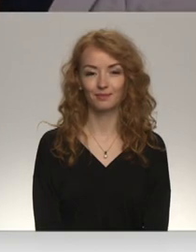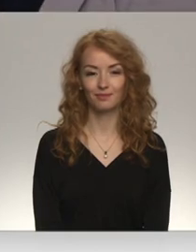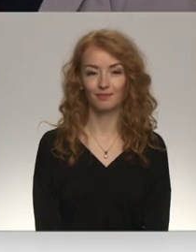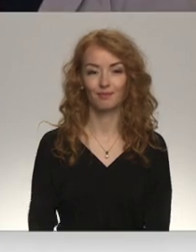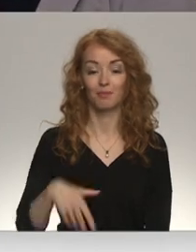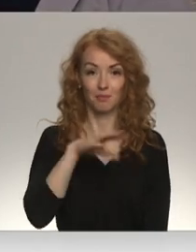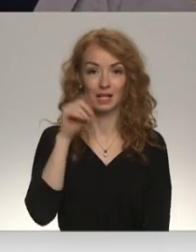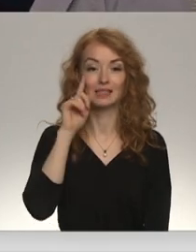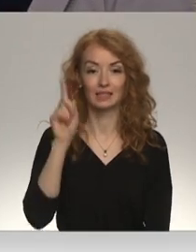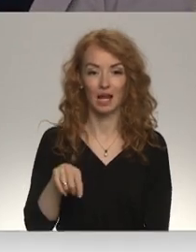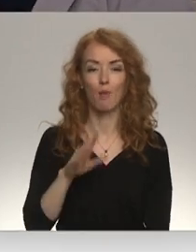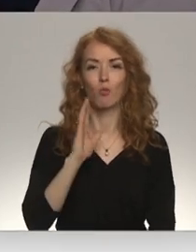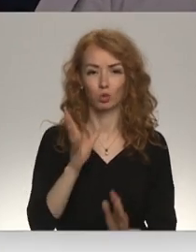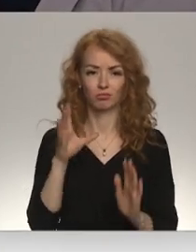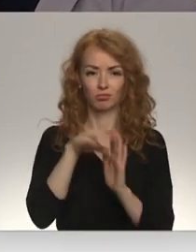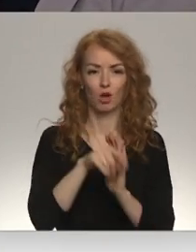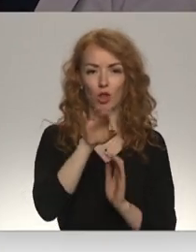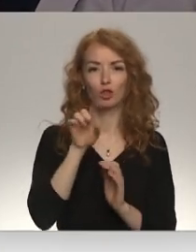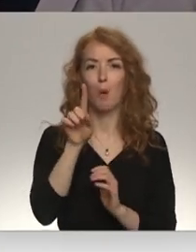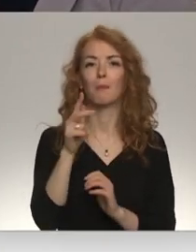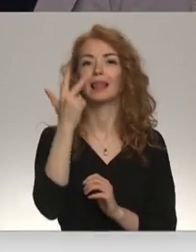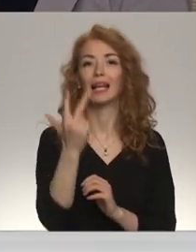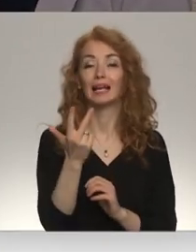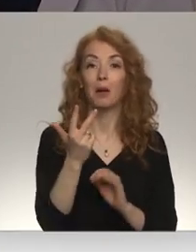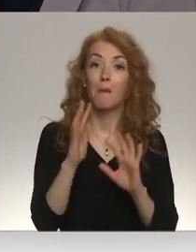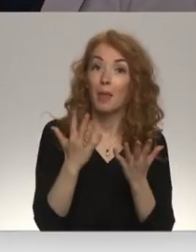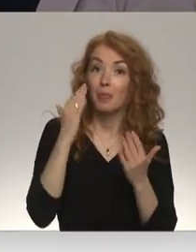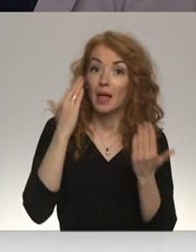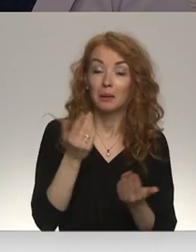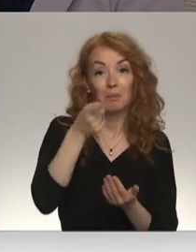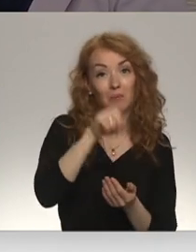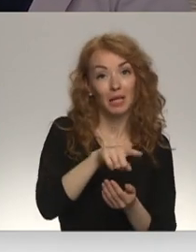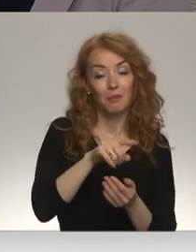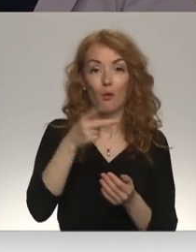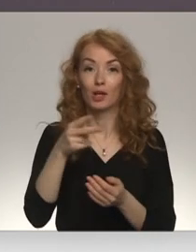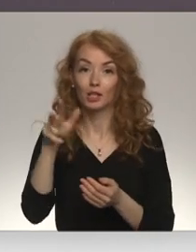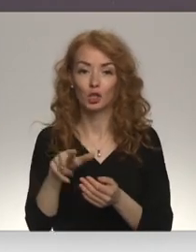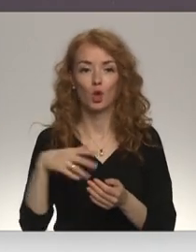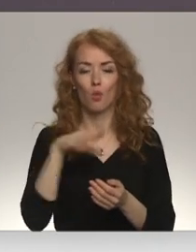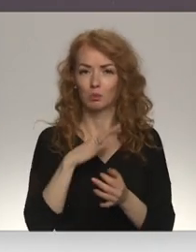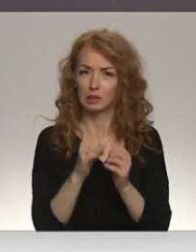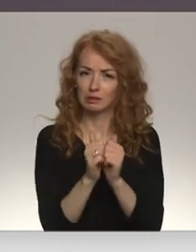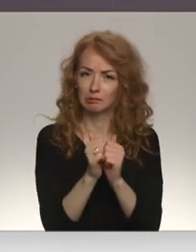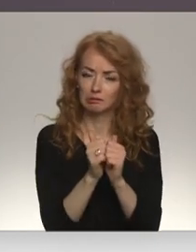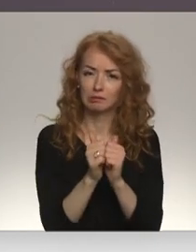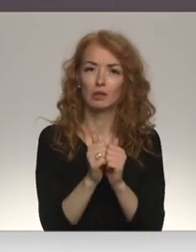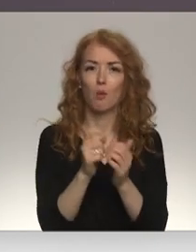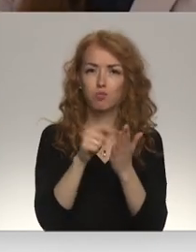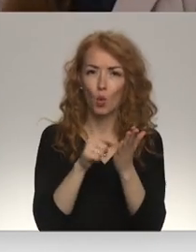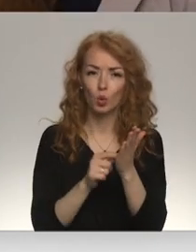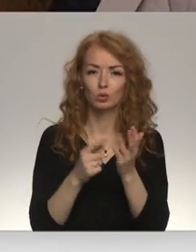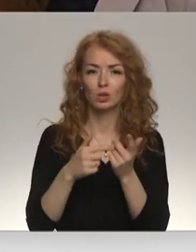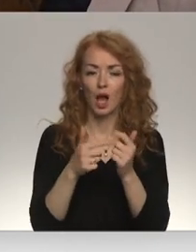Mēs zinām to, ka mēs būsim top trīniekā, bet mēs nezinājām to, vai mēs būsim pirmajā vietā, jo mums bija samērā sīva konkurence pēc punktu